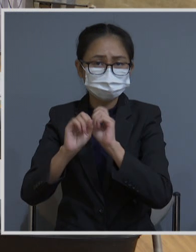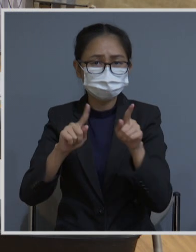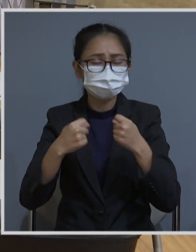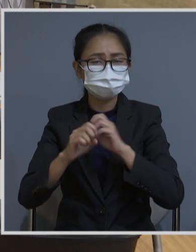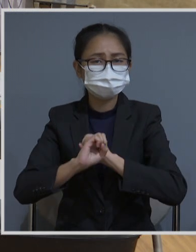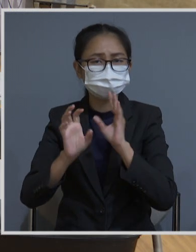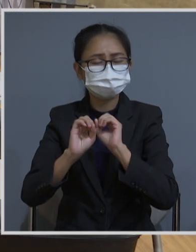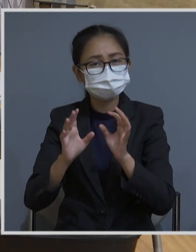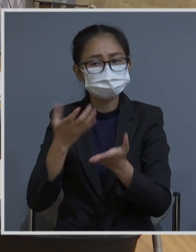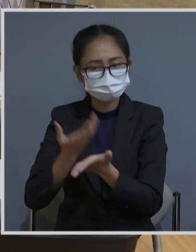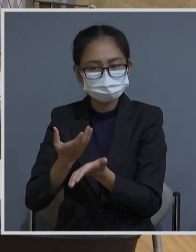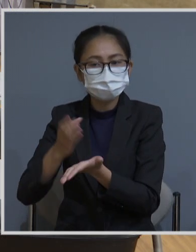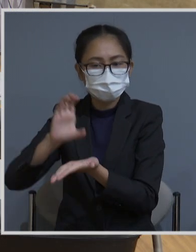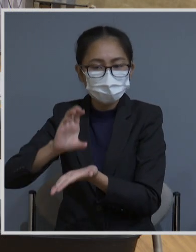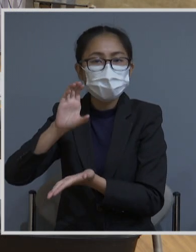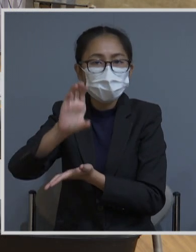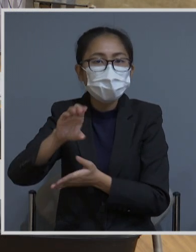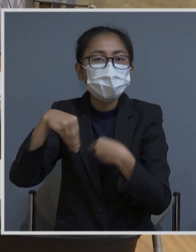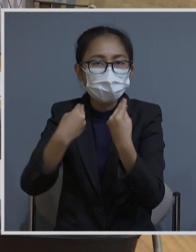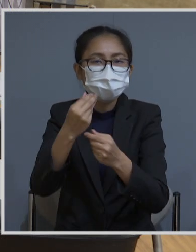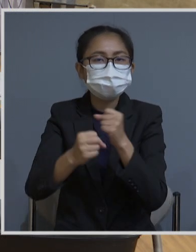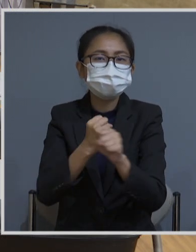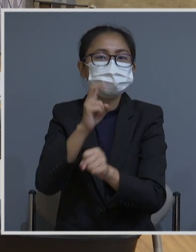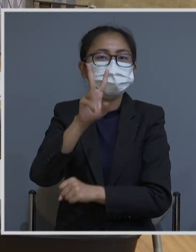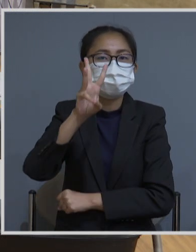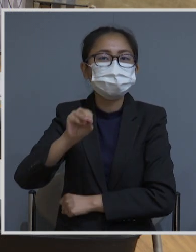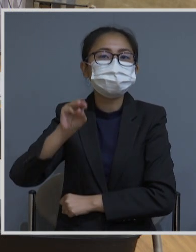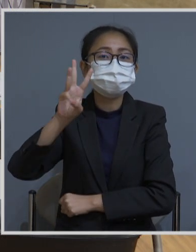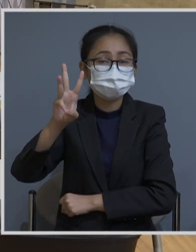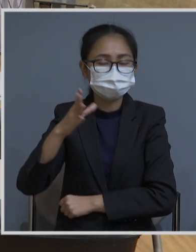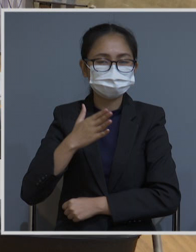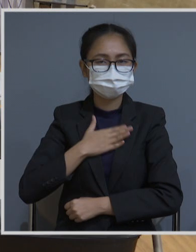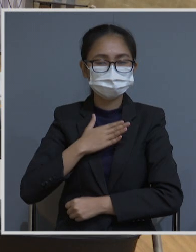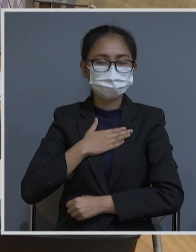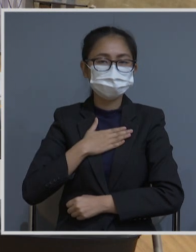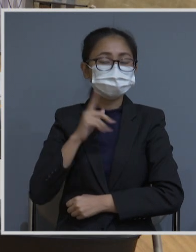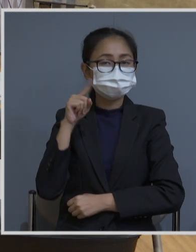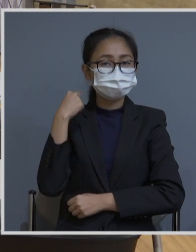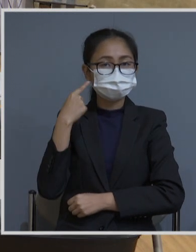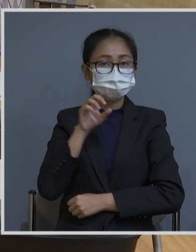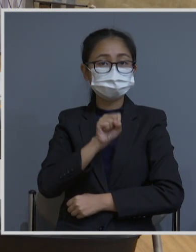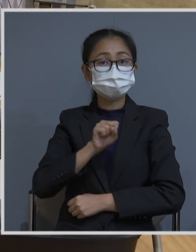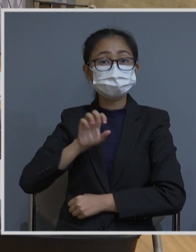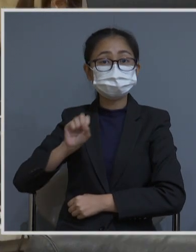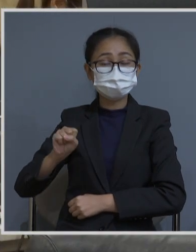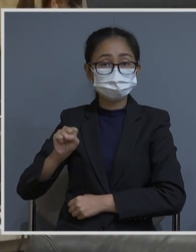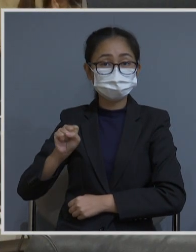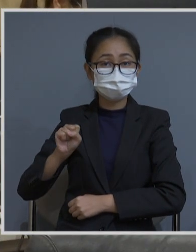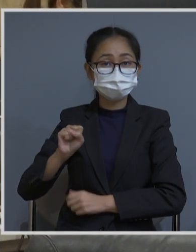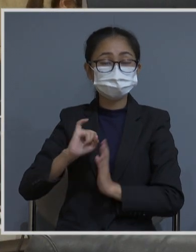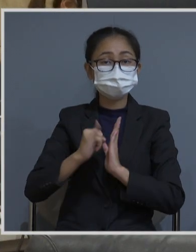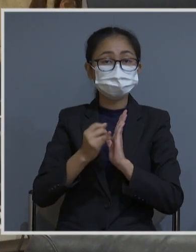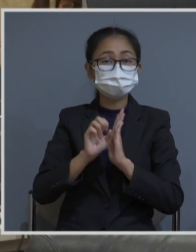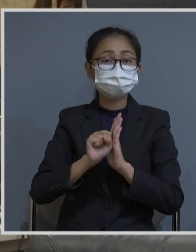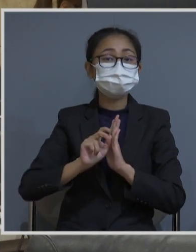ท่านจะตั้งงบประมาณให้ผิว 6ครับท่านประธานสภาที่เคารพดิฉันนางอนุรักษ์บุญศลสมาชิกสภาผู้แทนราษฎรจังหวัด